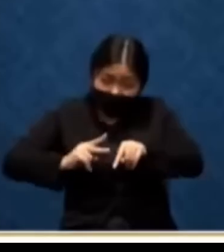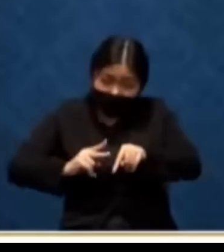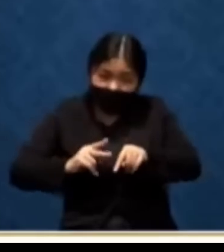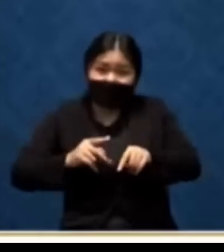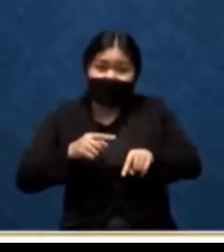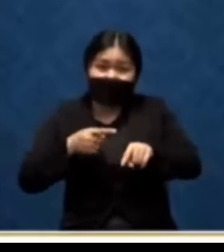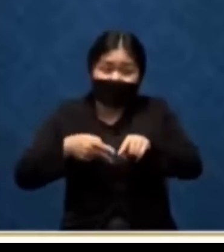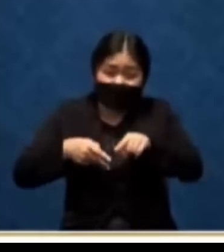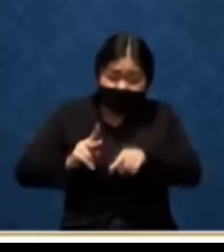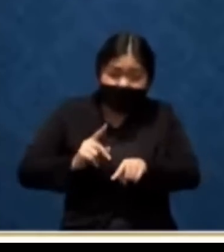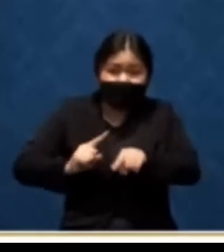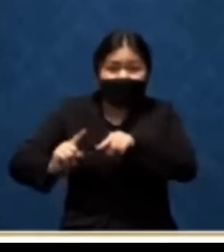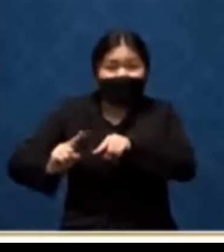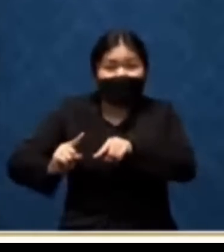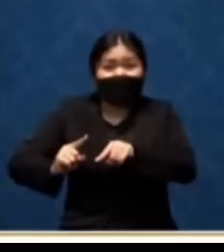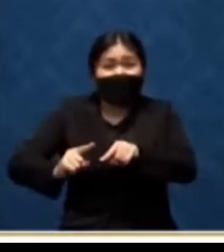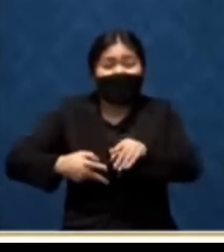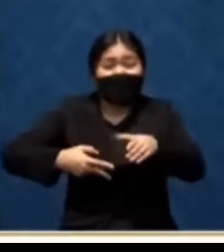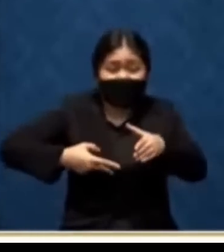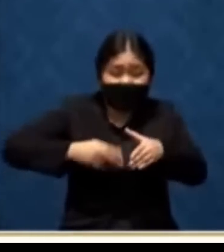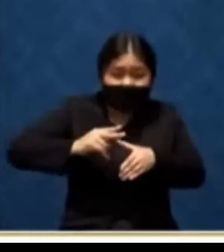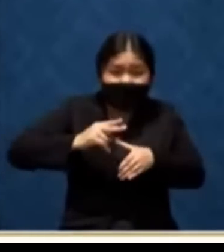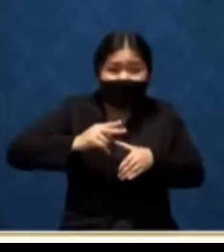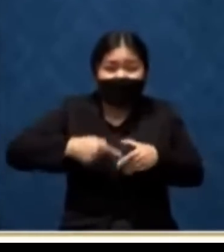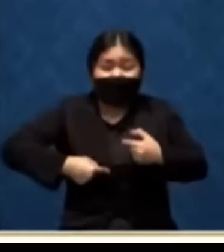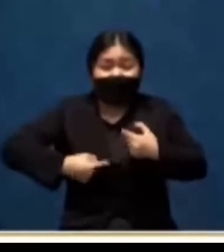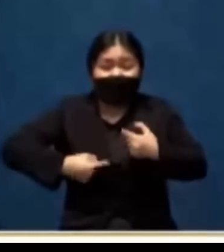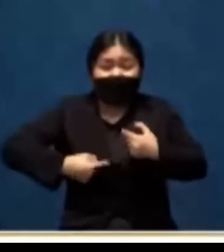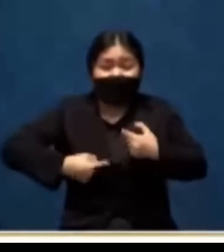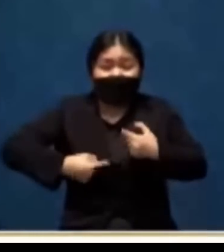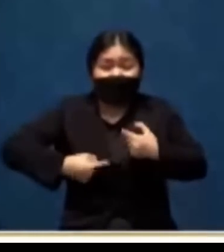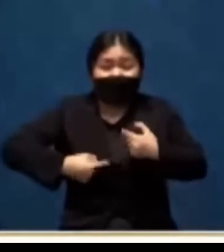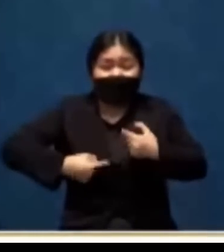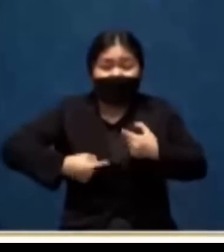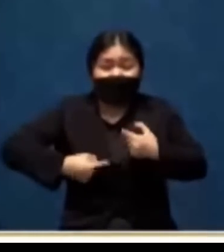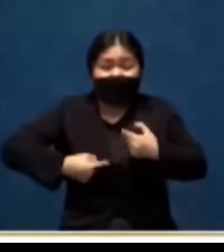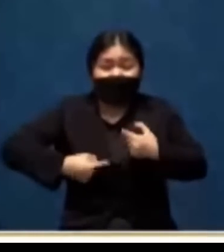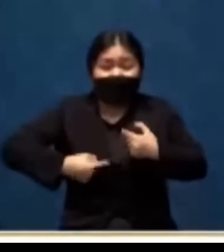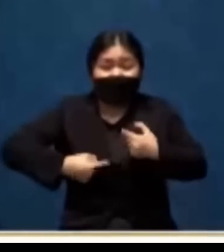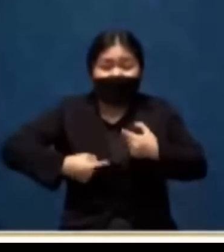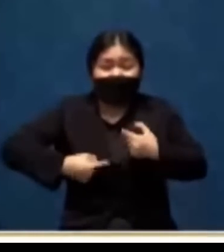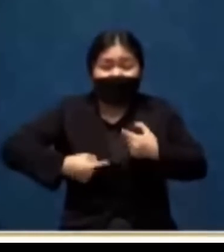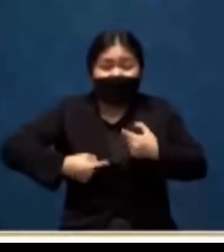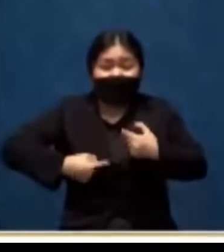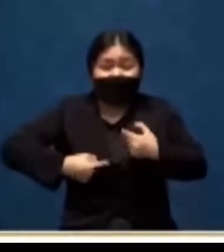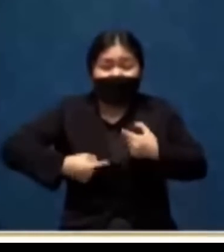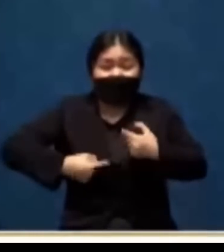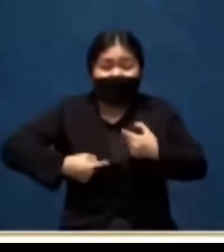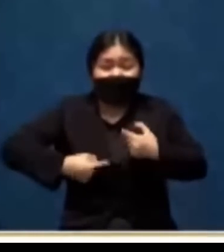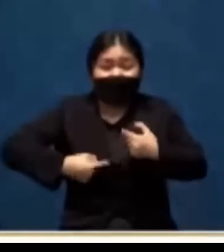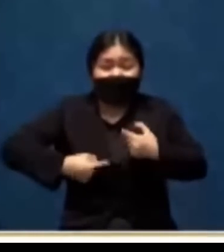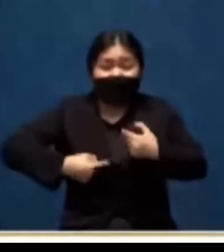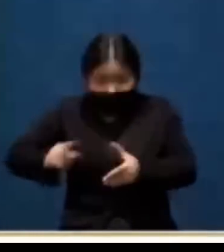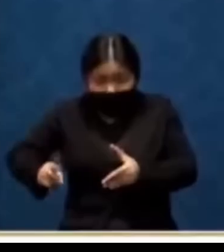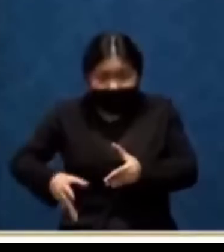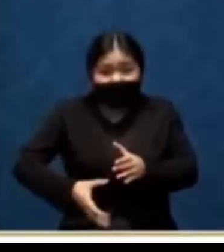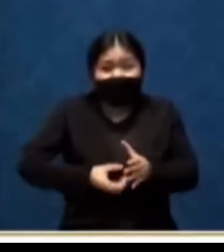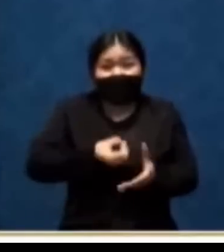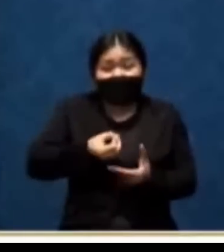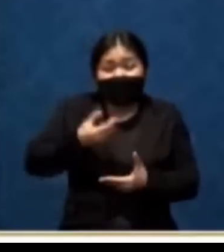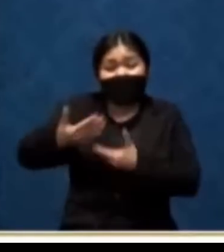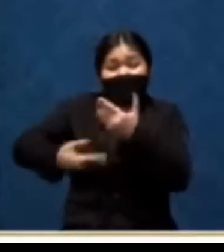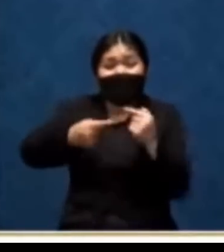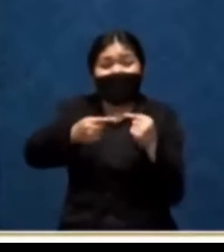ตอยู่เพื่อเอาไปขายส่วนล่างที่ถูกใช้งานจนหมดประโยชน์แล้วก็จะถูกโยนทิ้